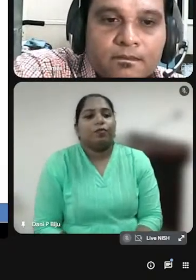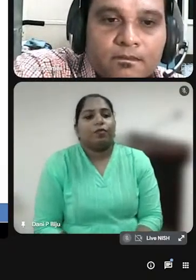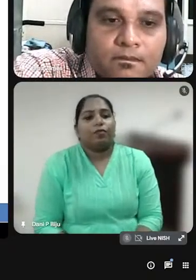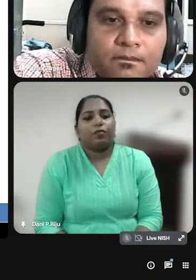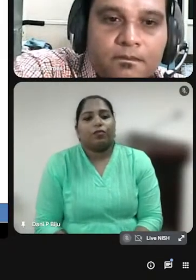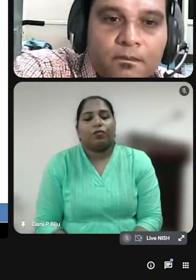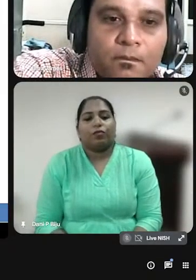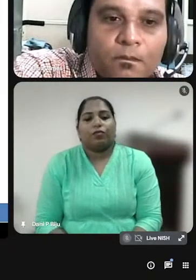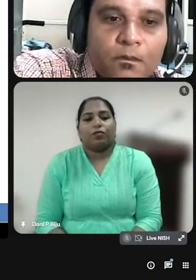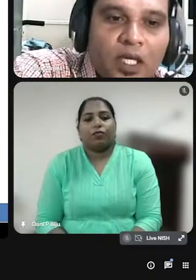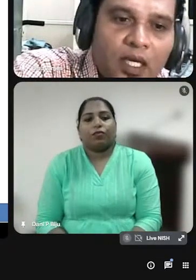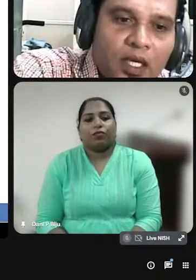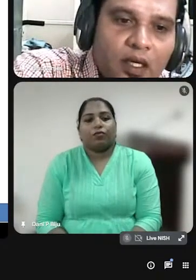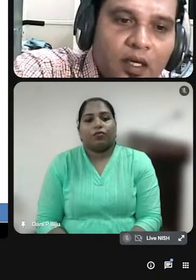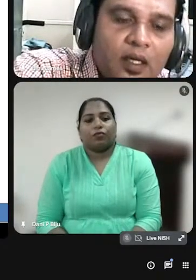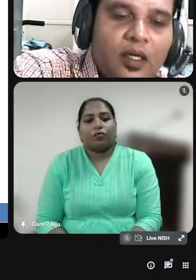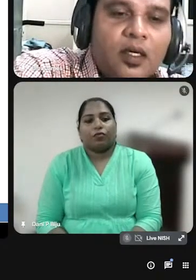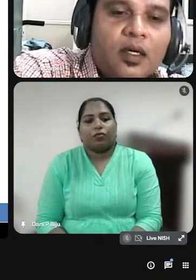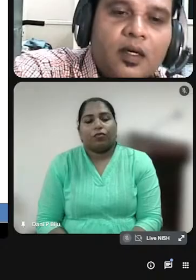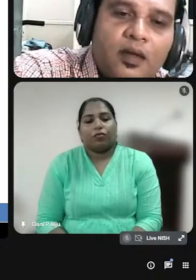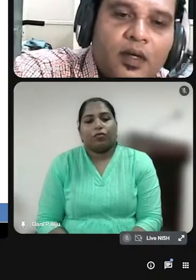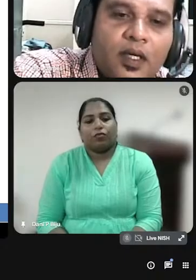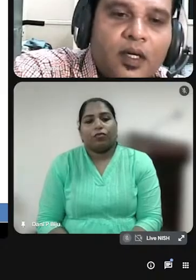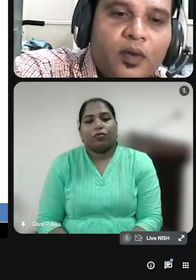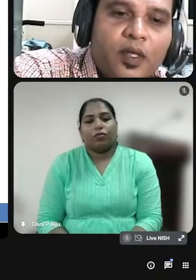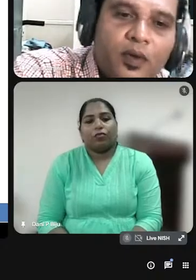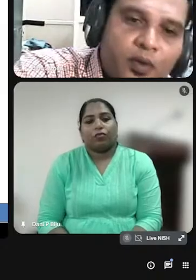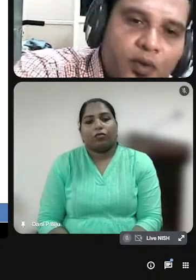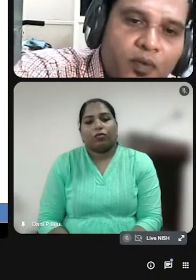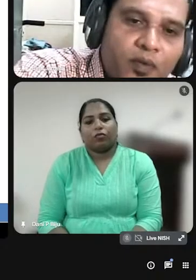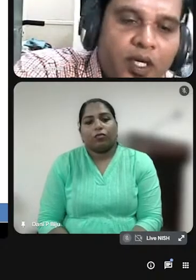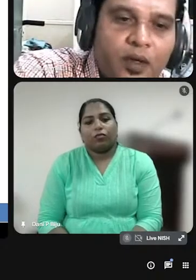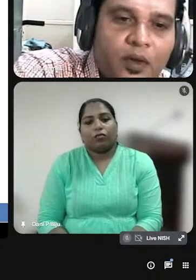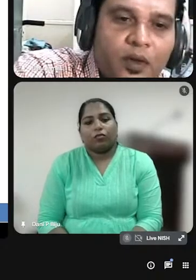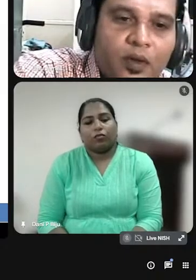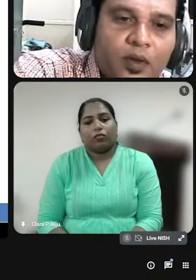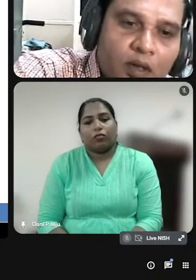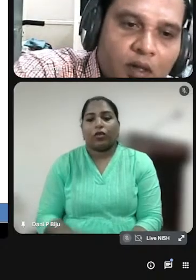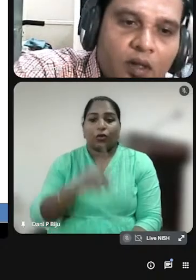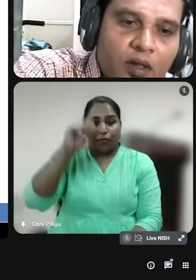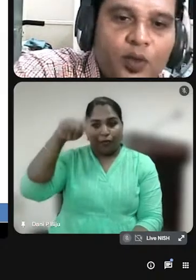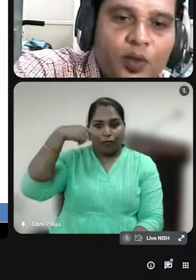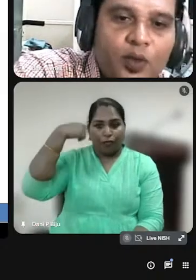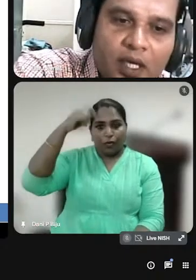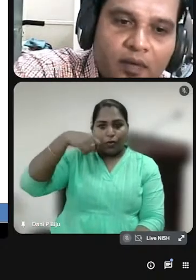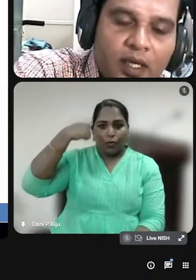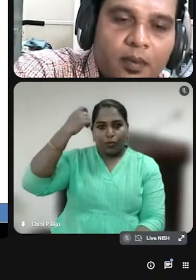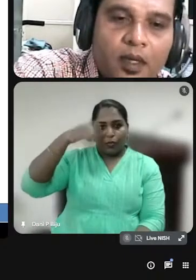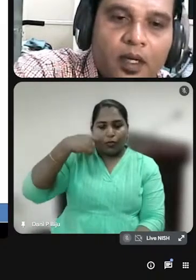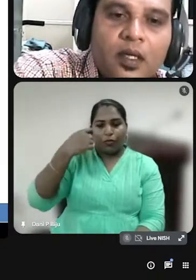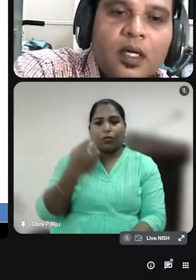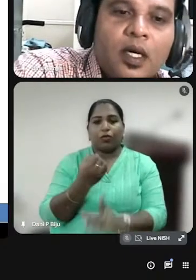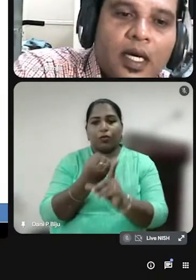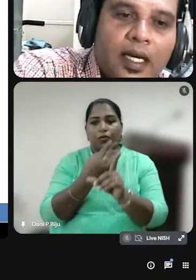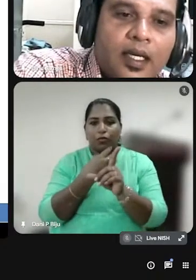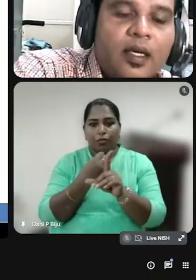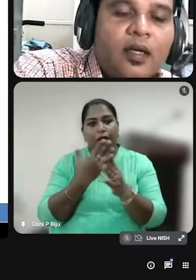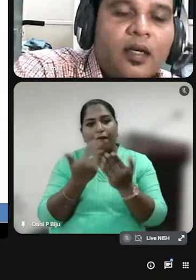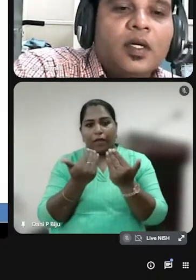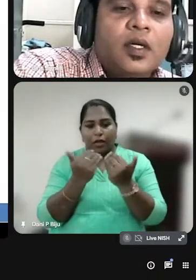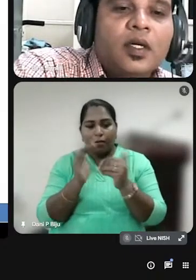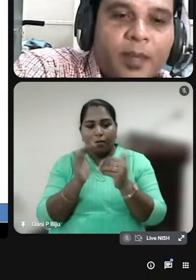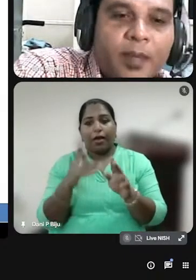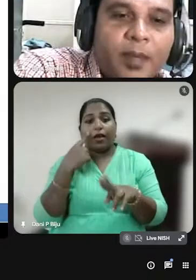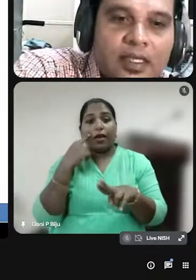ഇനി ഈ ഒരു വീഡിയോ യൂട്യൂബിൽ അവൈലബിൾ ആണ്.